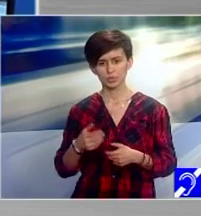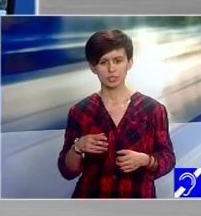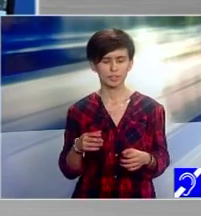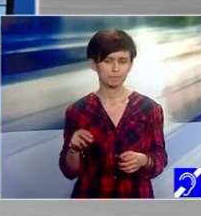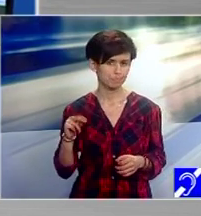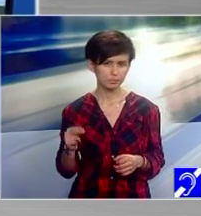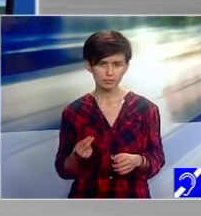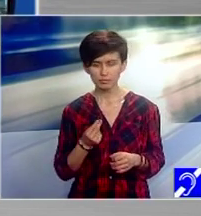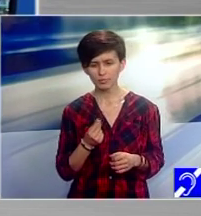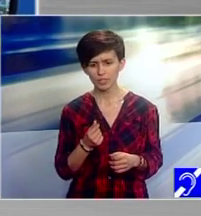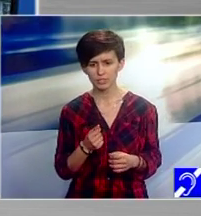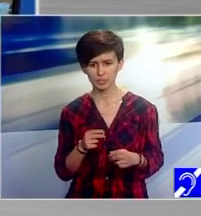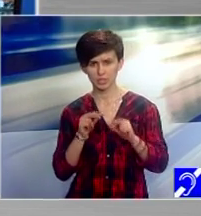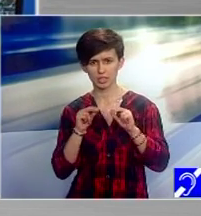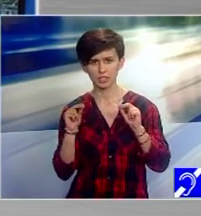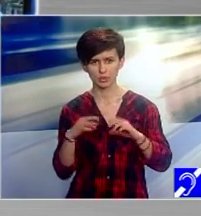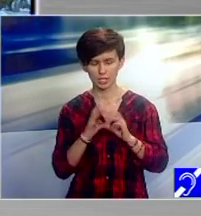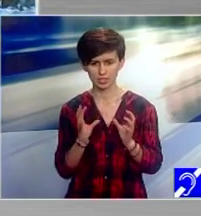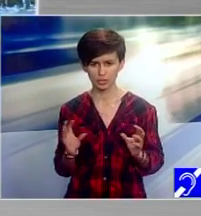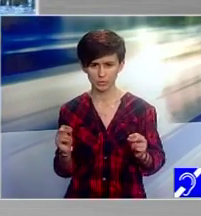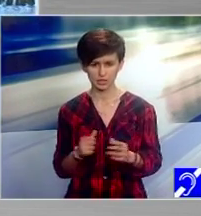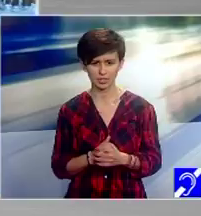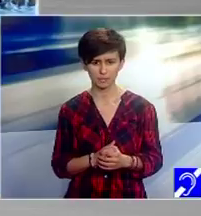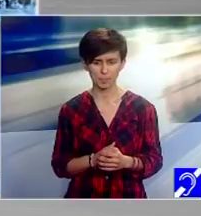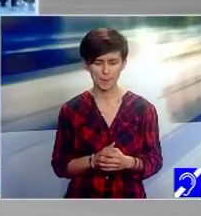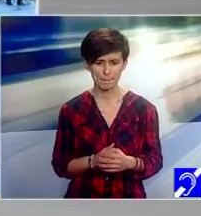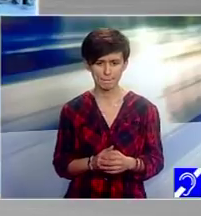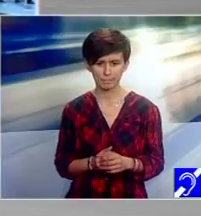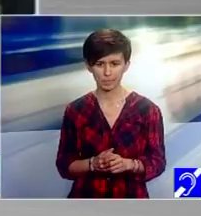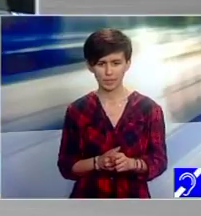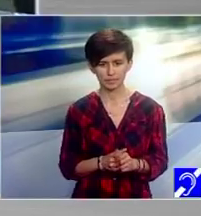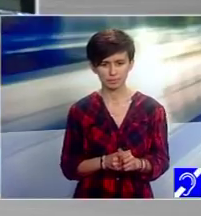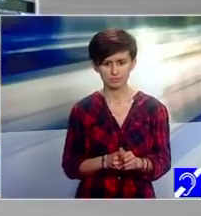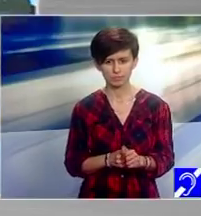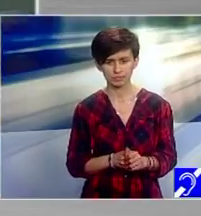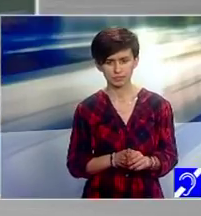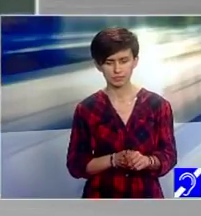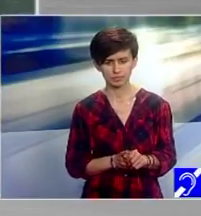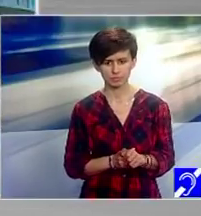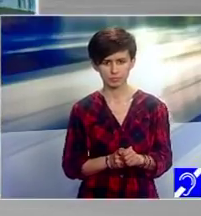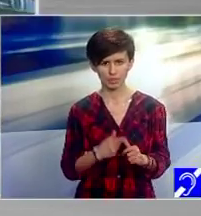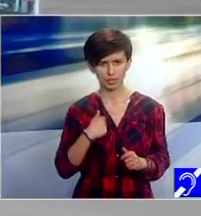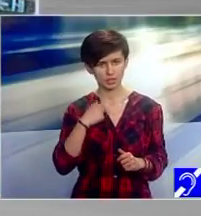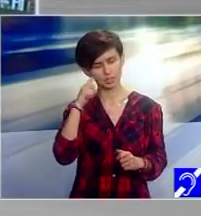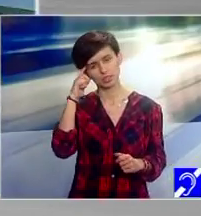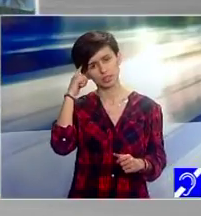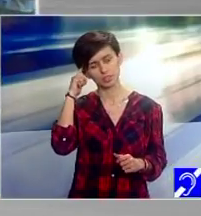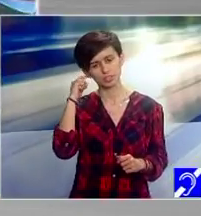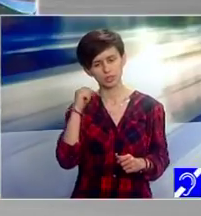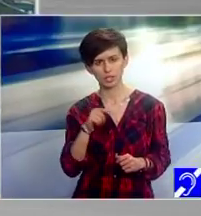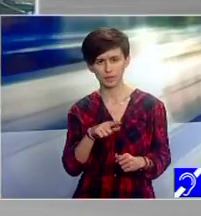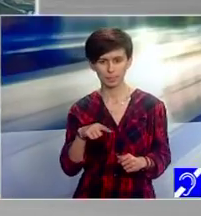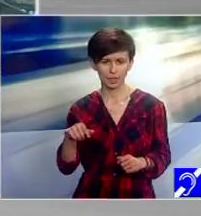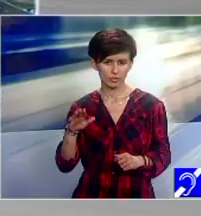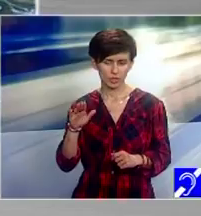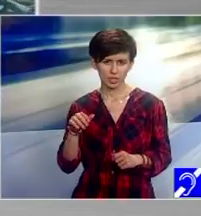în peisajul educațional românesc. Mă întorc la invitatul meu, domnul Silviu Vanda, care este director adjunct al acestei instituții. Știu, domnule profesor, că aveți